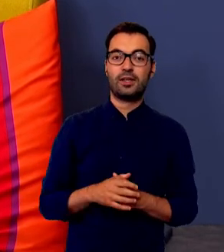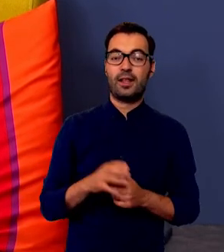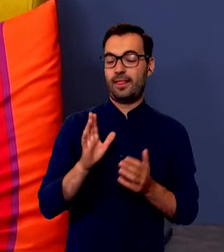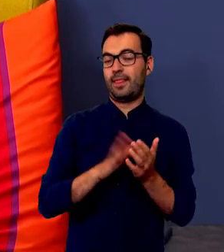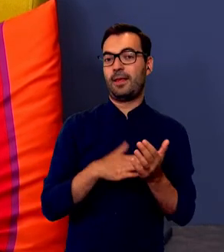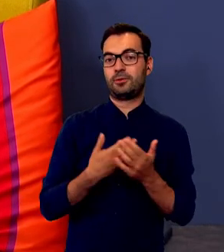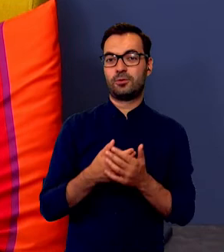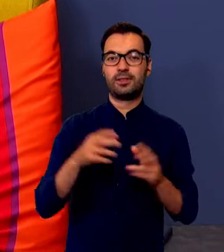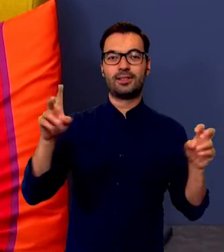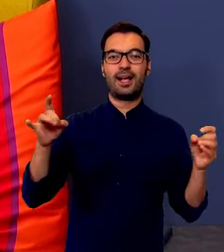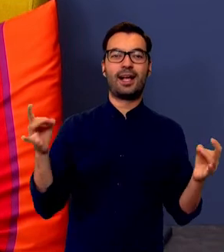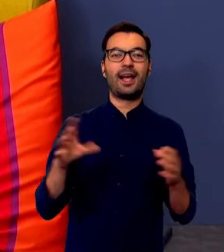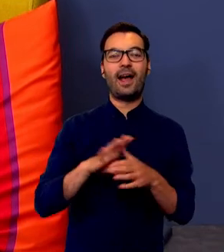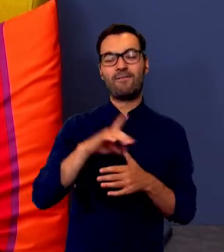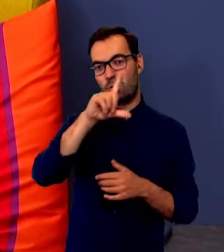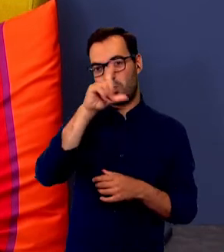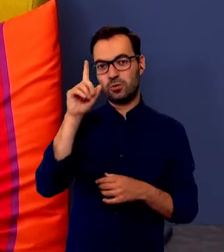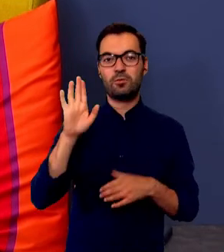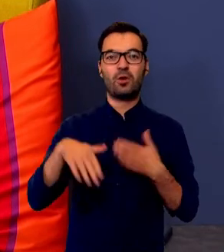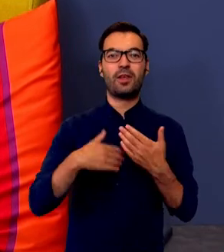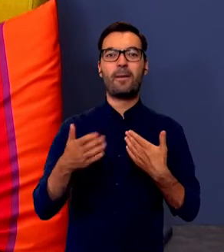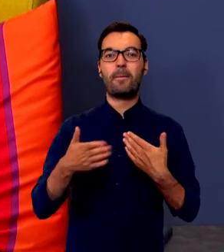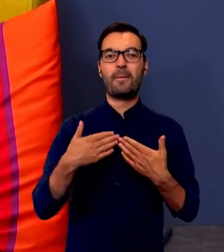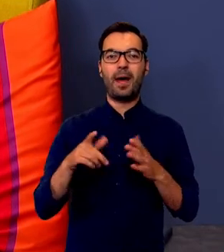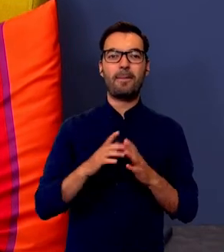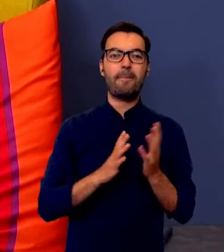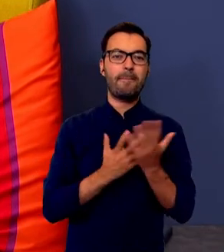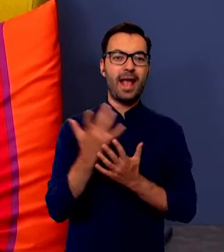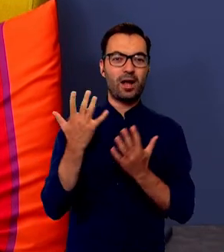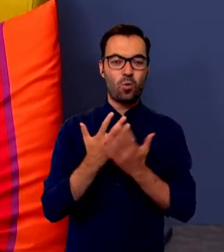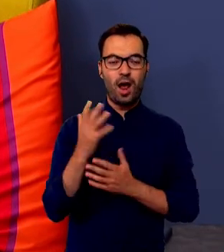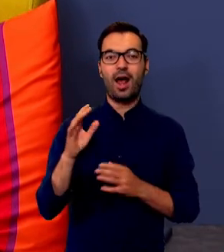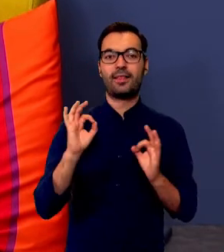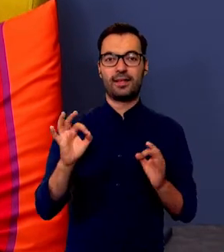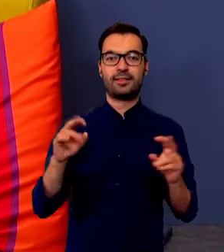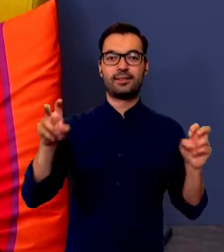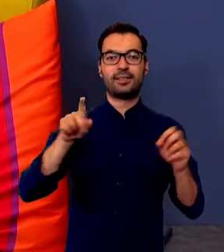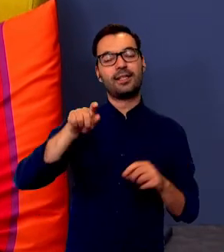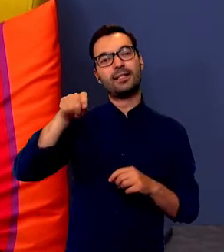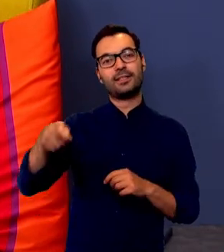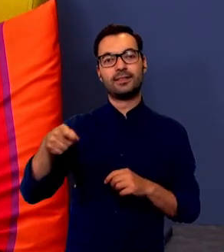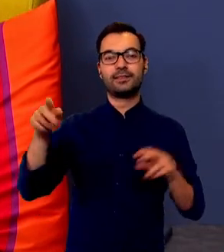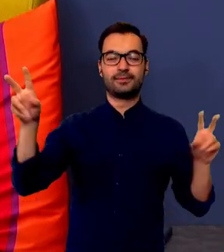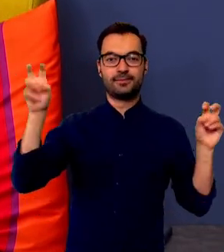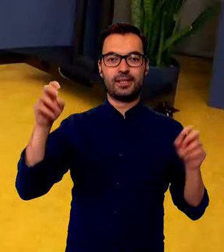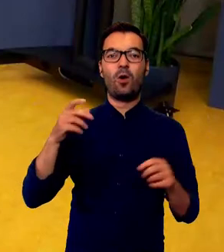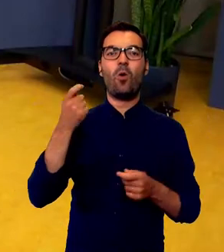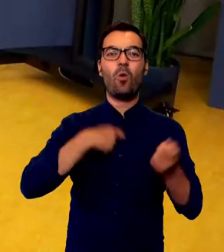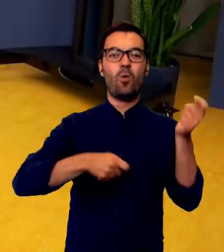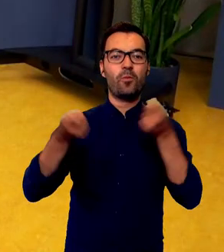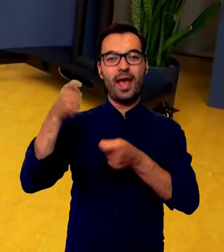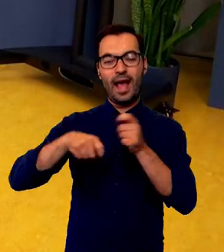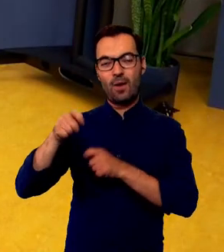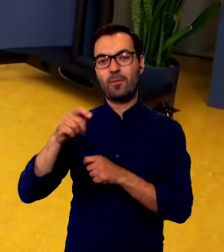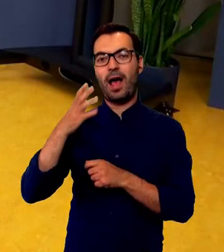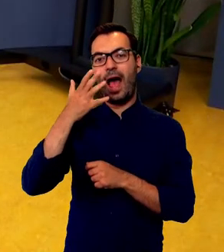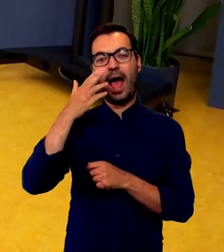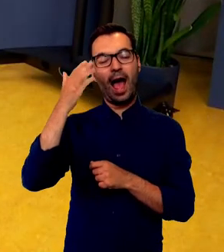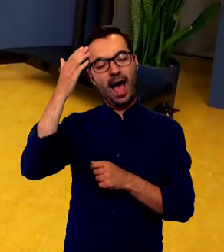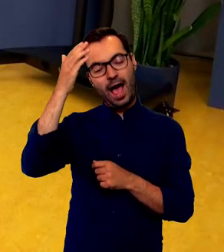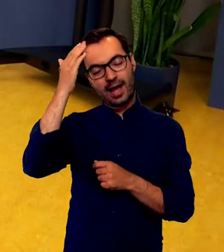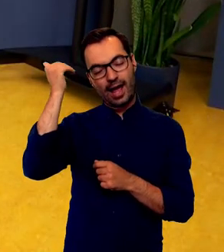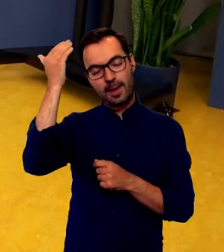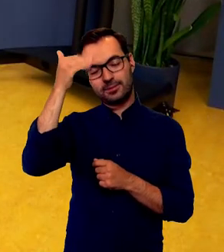to była Gra w ludzi, później Furtka do piekła, a dzisiaj książka pod tytułem Ubierałam arabskie księżniczki i Ewa Minge, prosto z